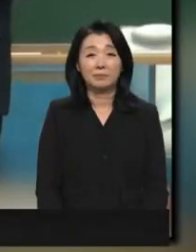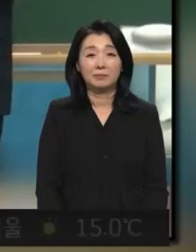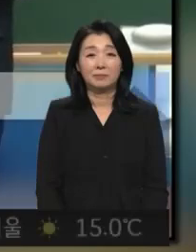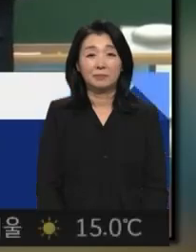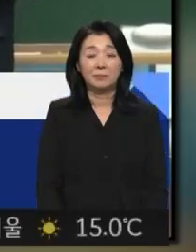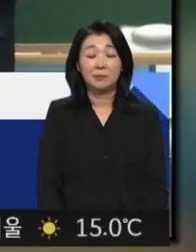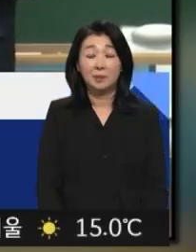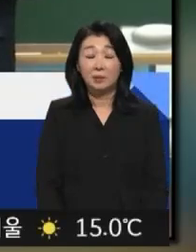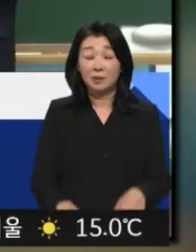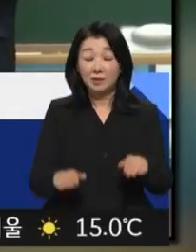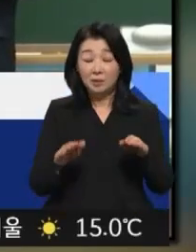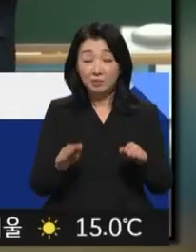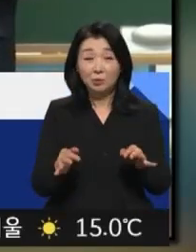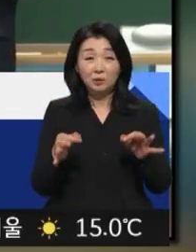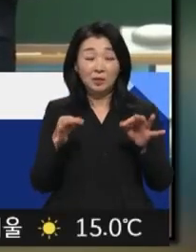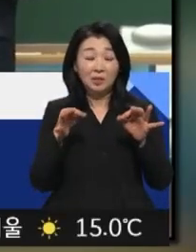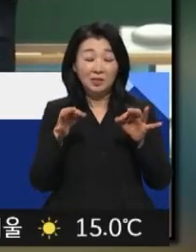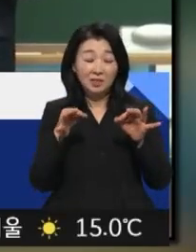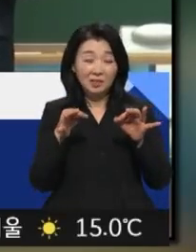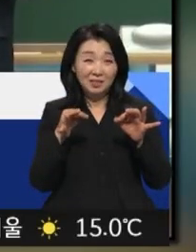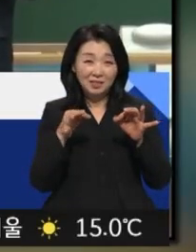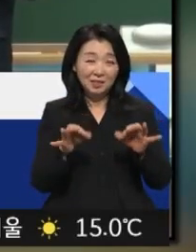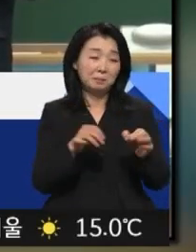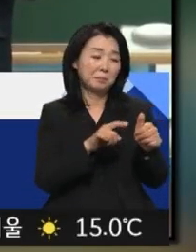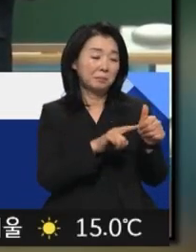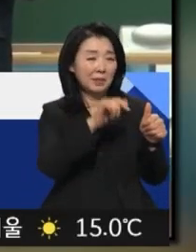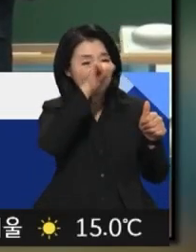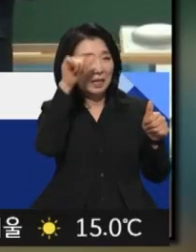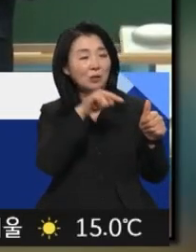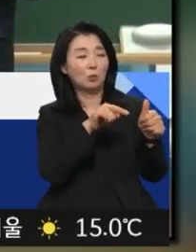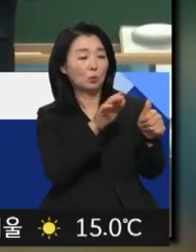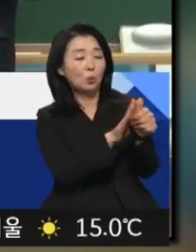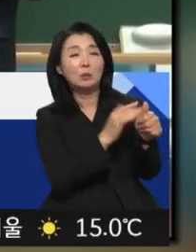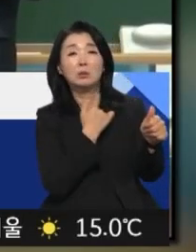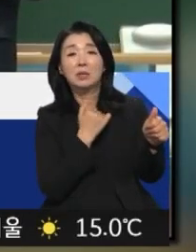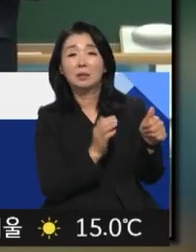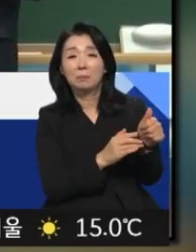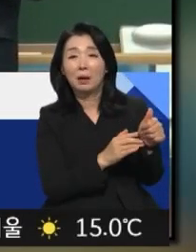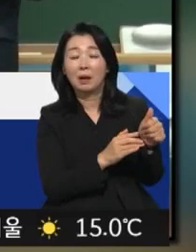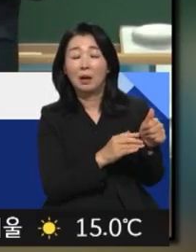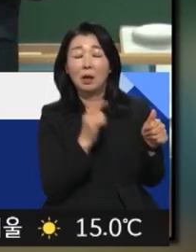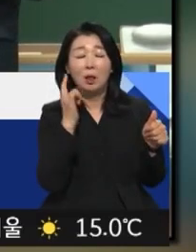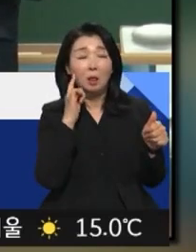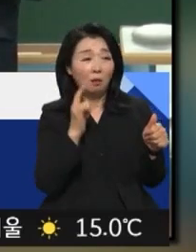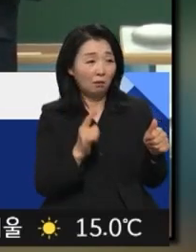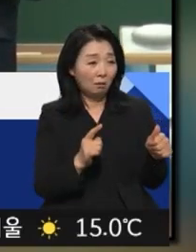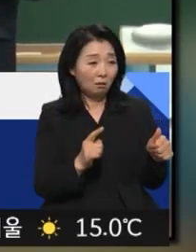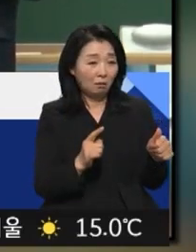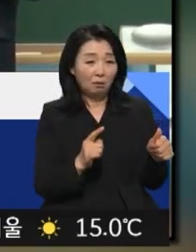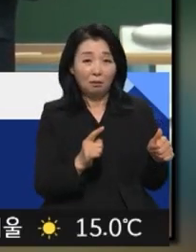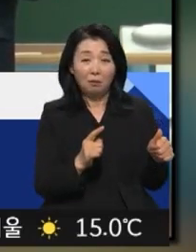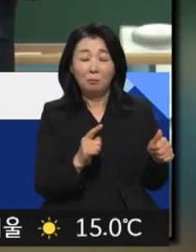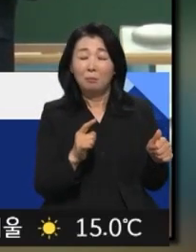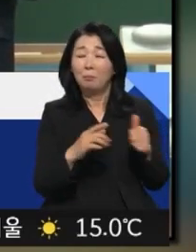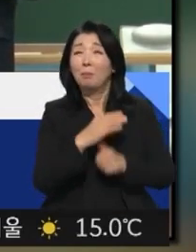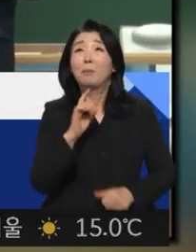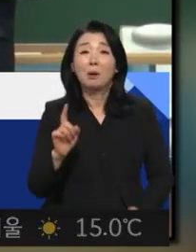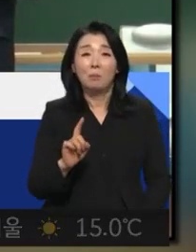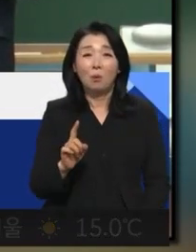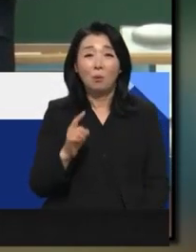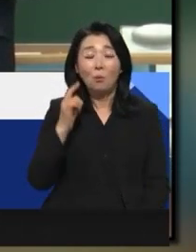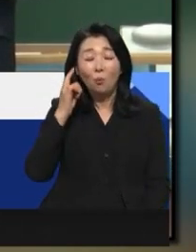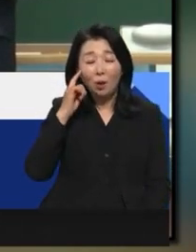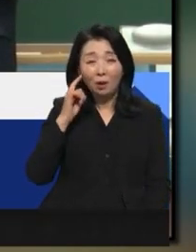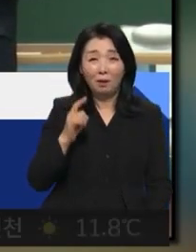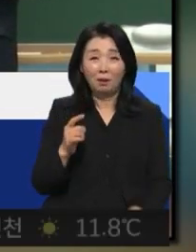이번에도 우리가 김기현 장관님을 사실 밀었잖아. 네. 아니, 세상에 우리한테 찬물을 끼는 게 뭐냐면 헌법 정신에